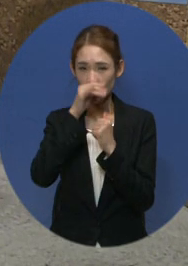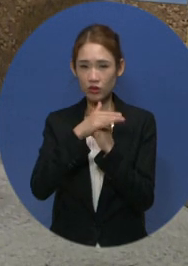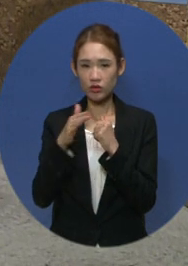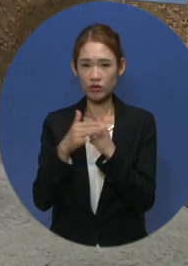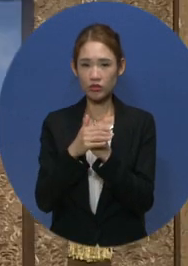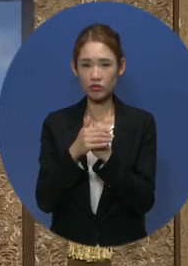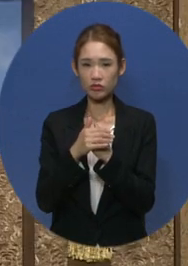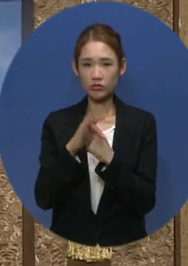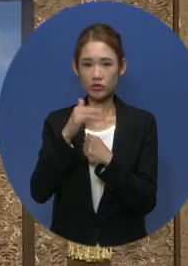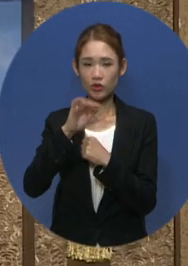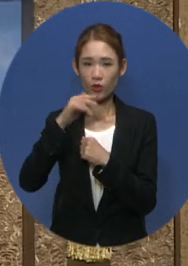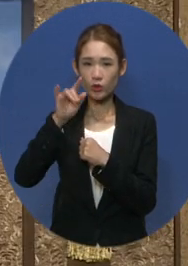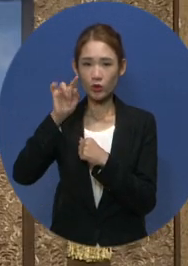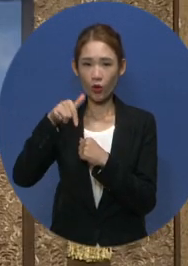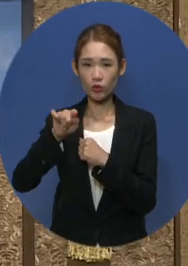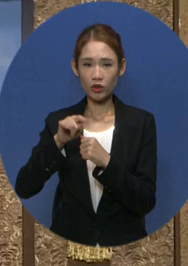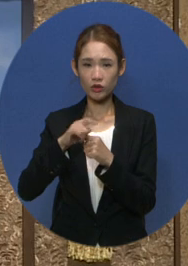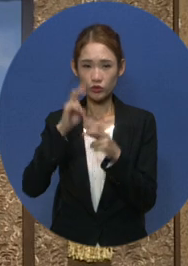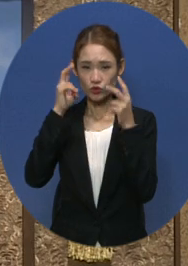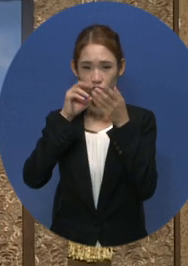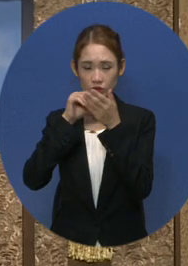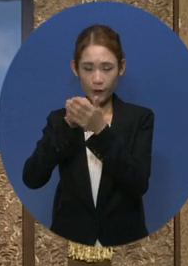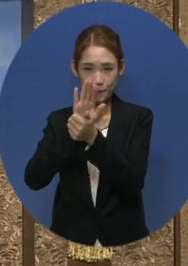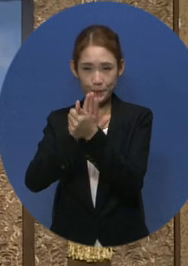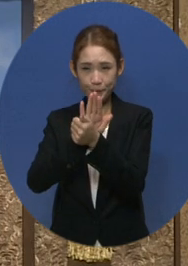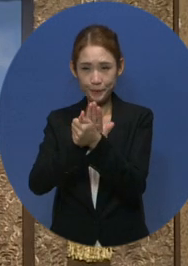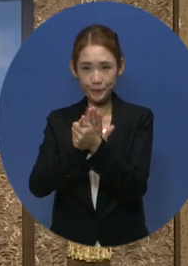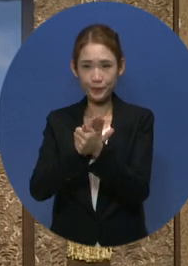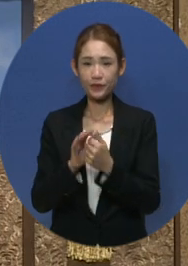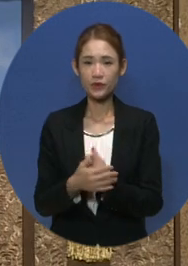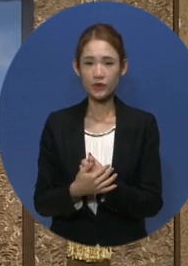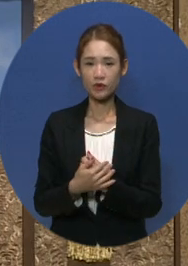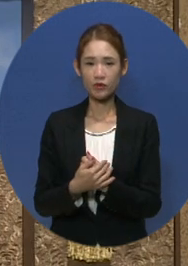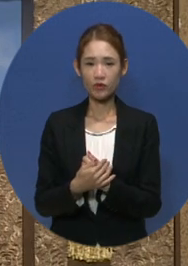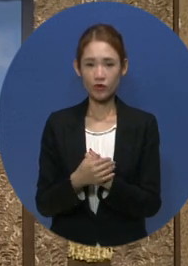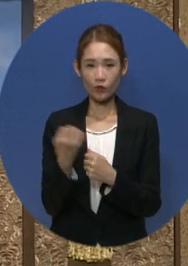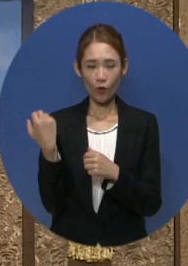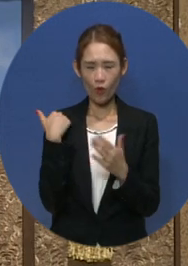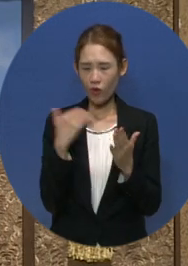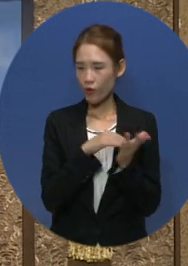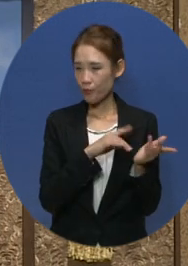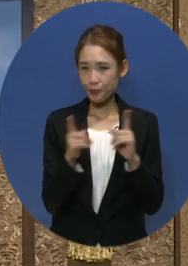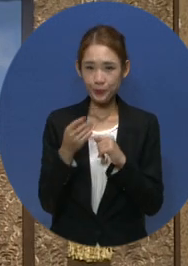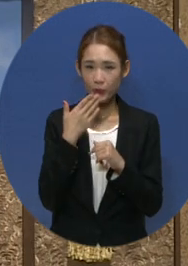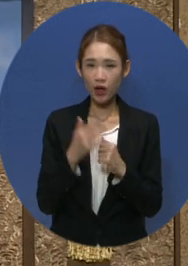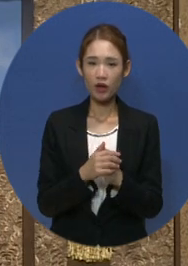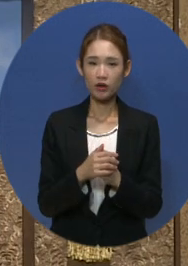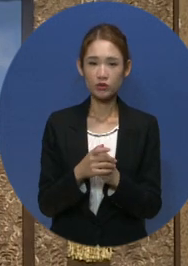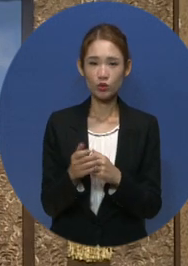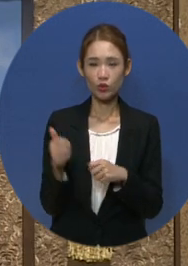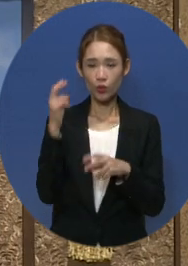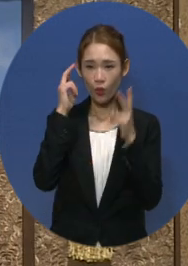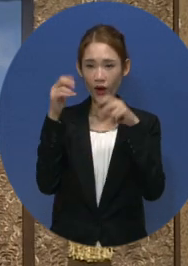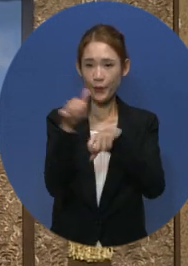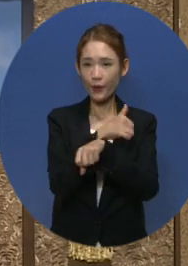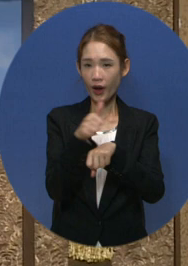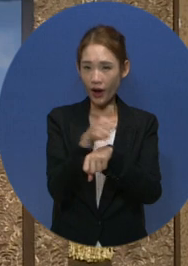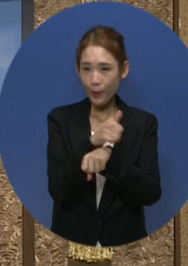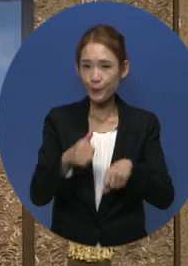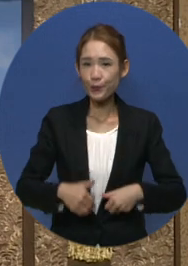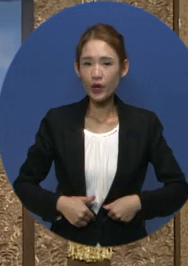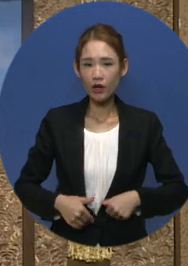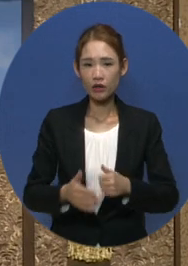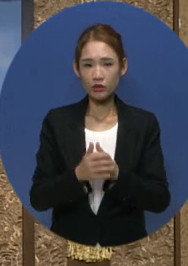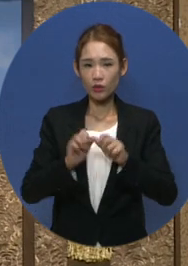점역실에 점역사로 취업을 아. 시켰죠. 오. 이게 완전히 재활이 된 거예요. 그게 또 이분이 이제 출퇴근을 해야 되니까